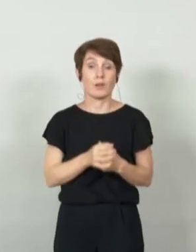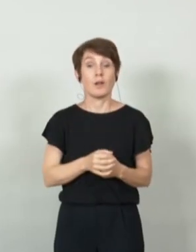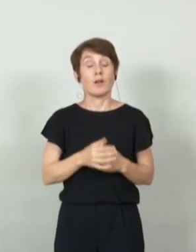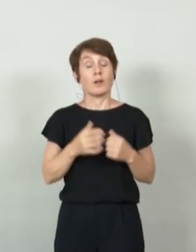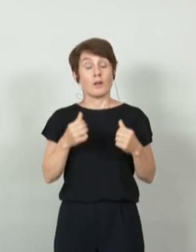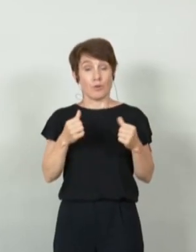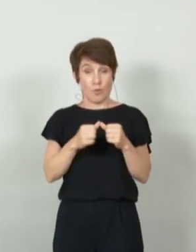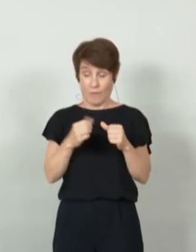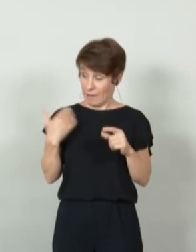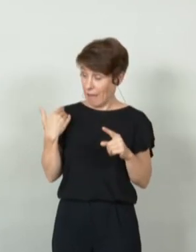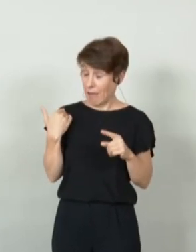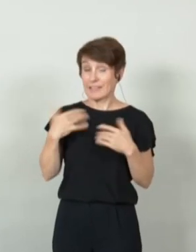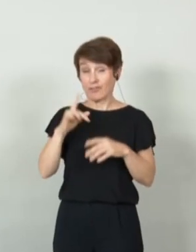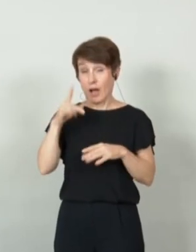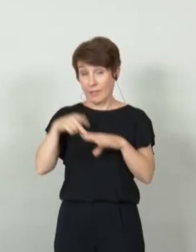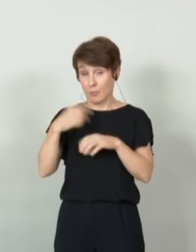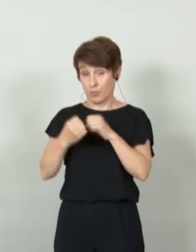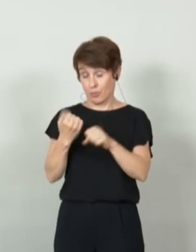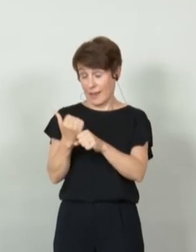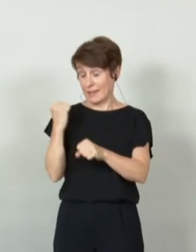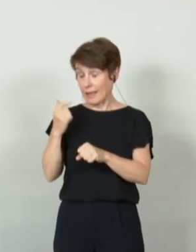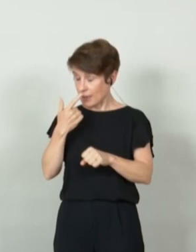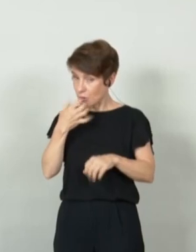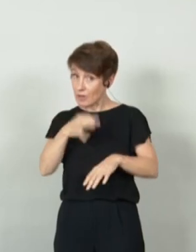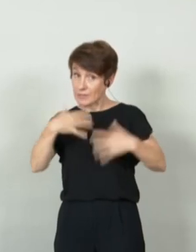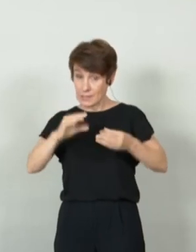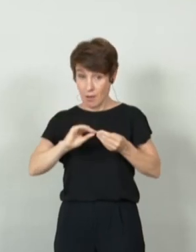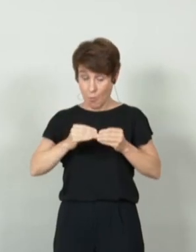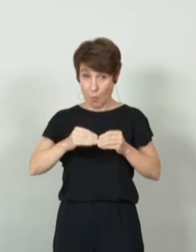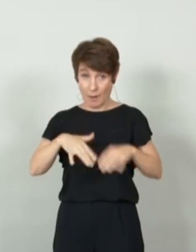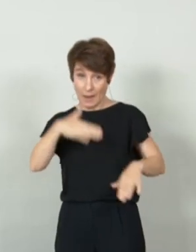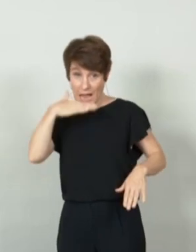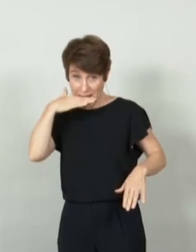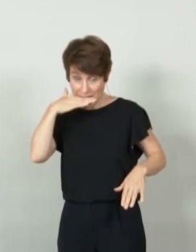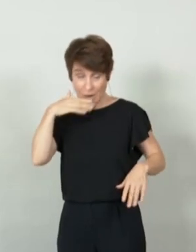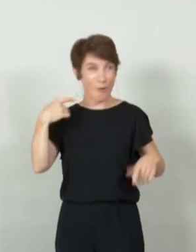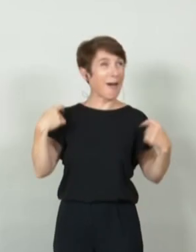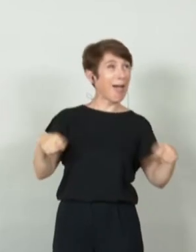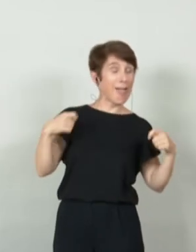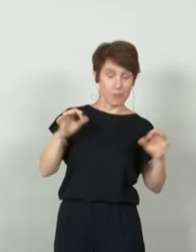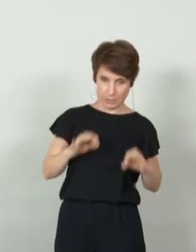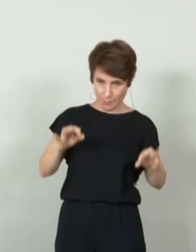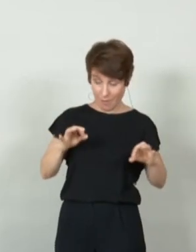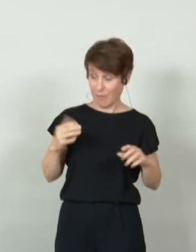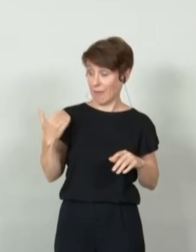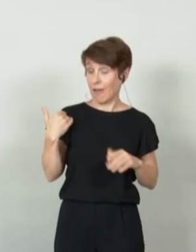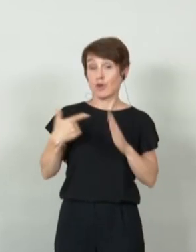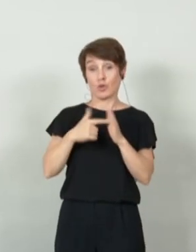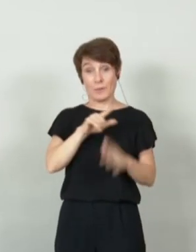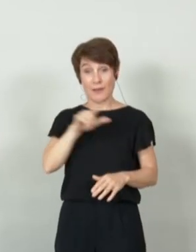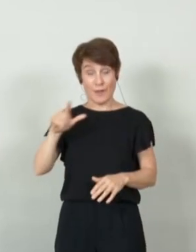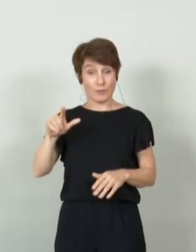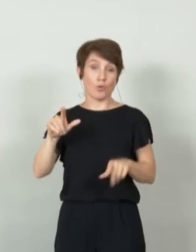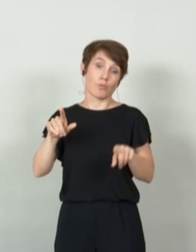déjà en début d'année dernière pour construire une trajectoire sereine et résiliente 2022 a sonné la fin de la